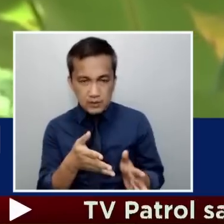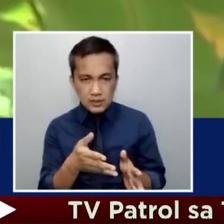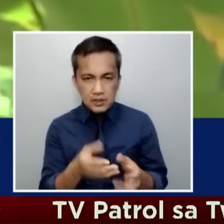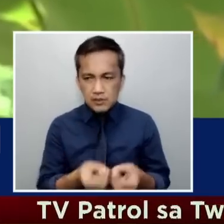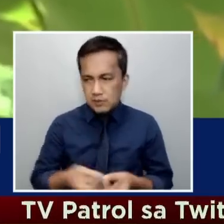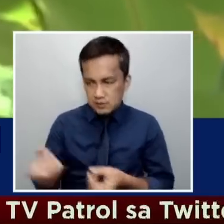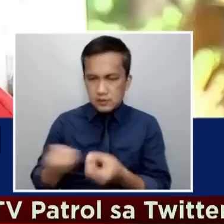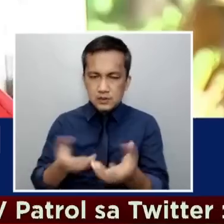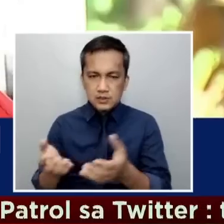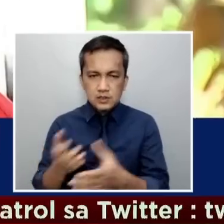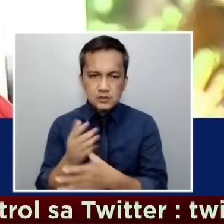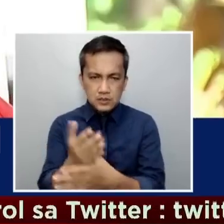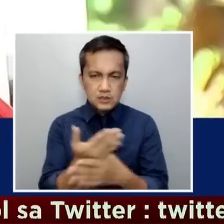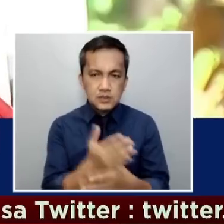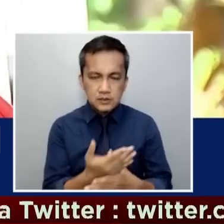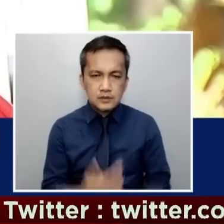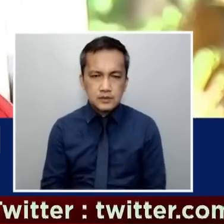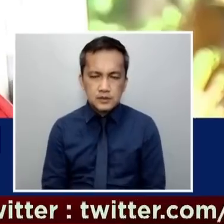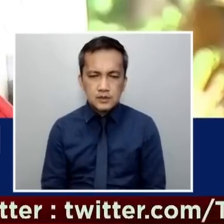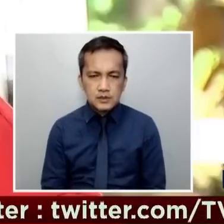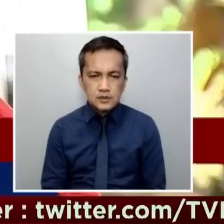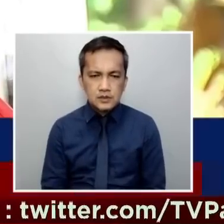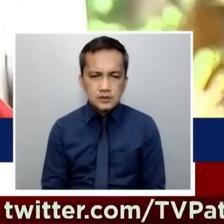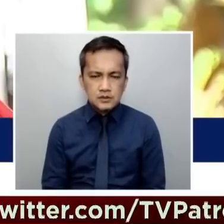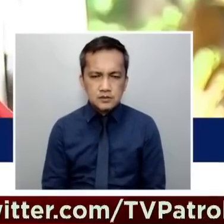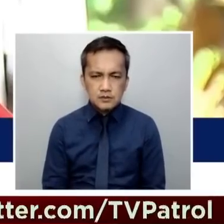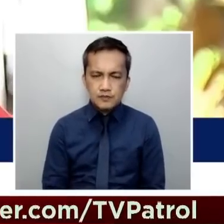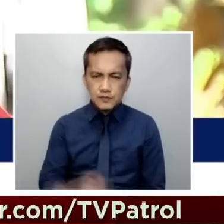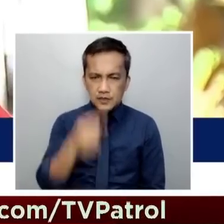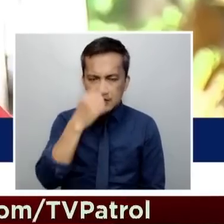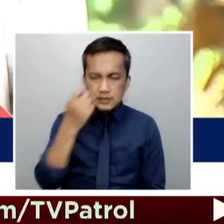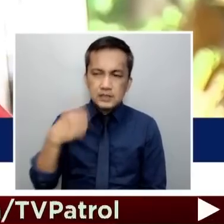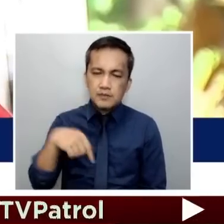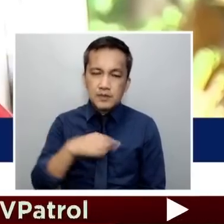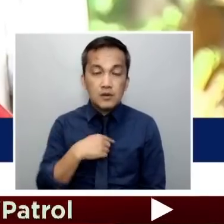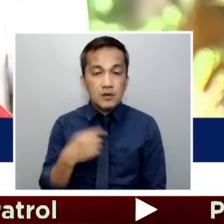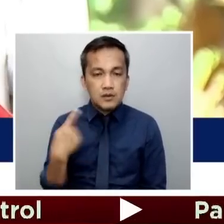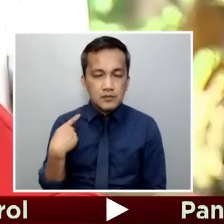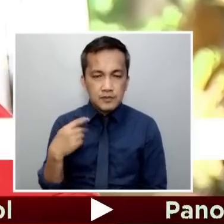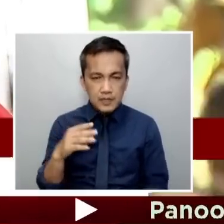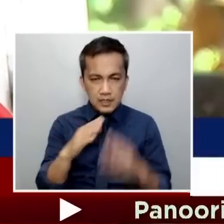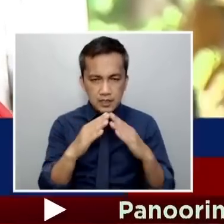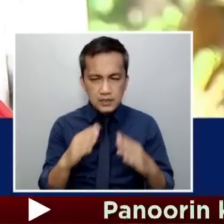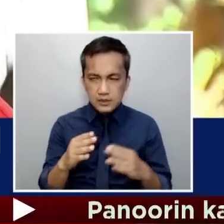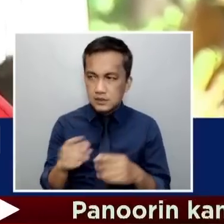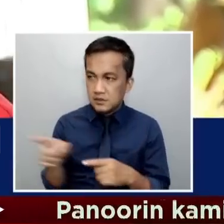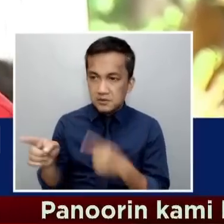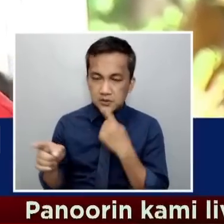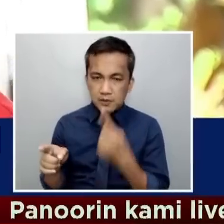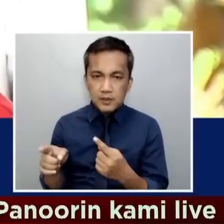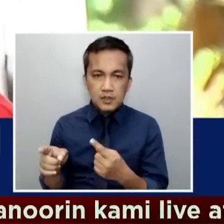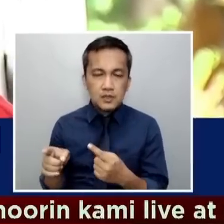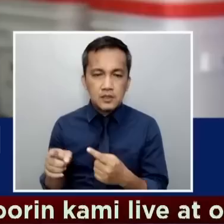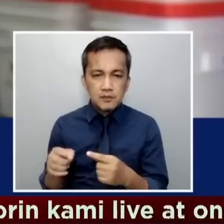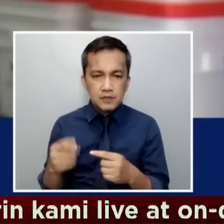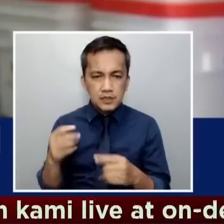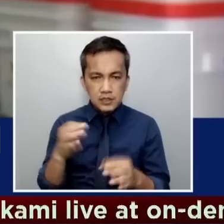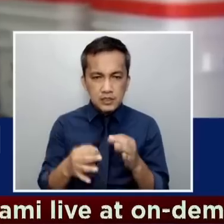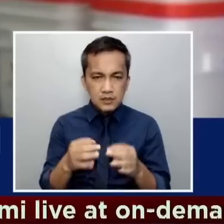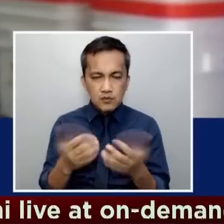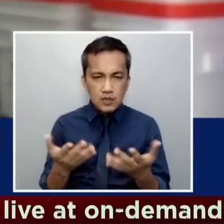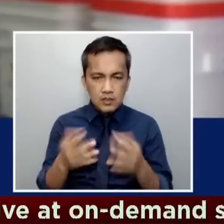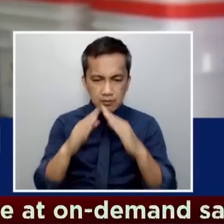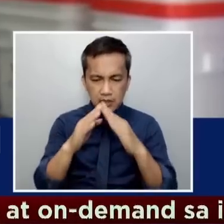namin, share-share na lang. Paano kami may bahay na... Tapos sabi nila, pag may bahay, walang rasyon. May